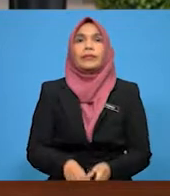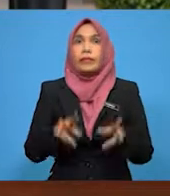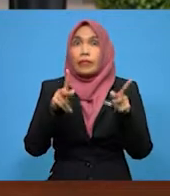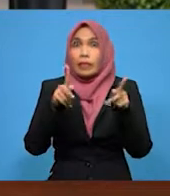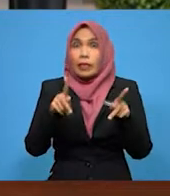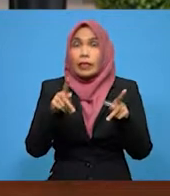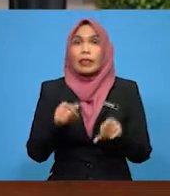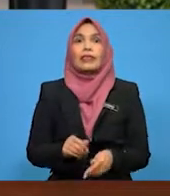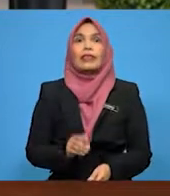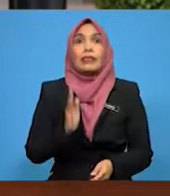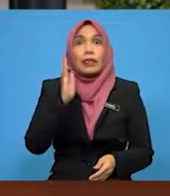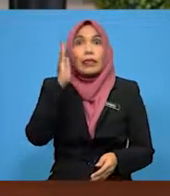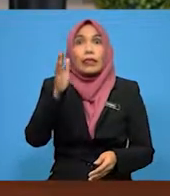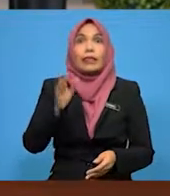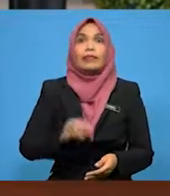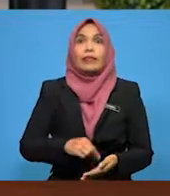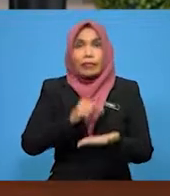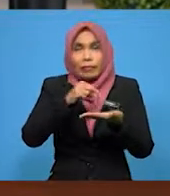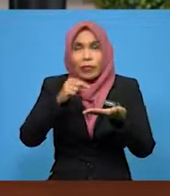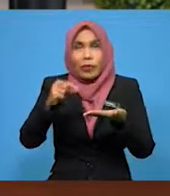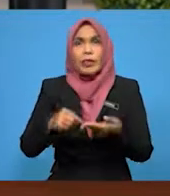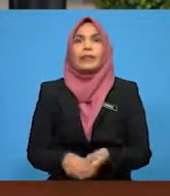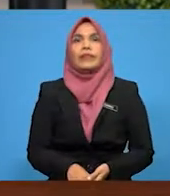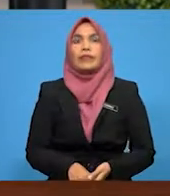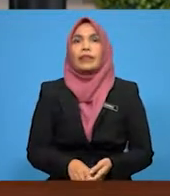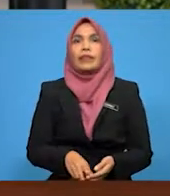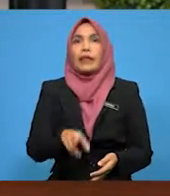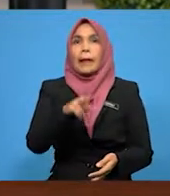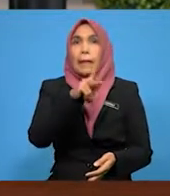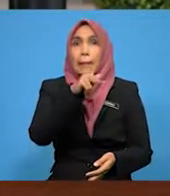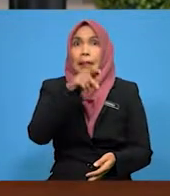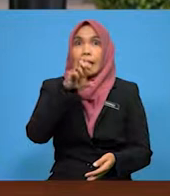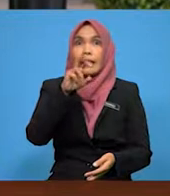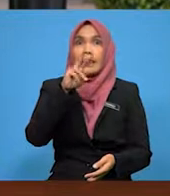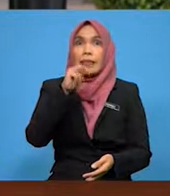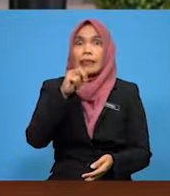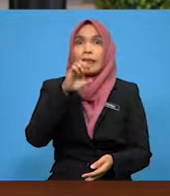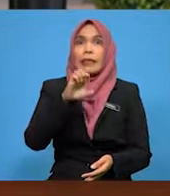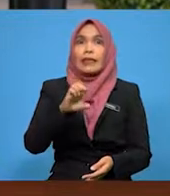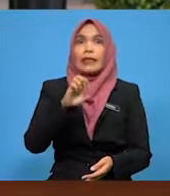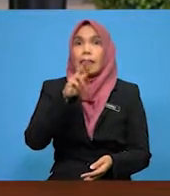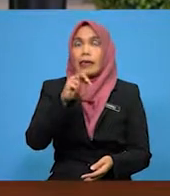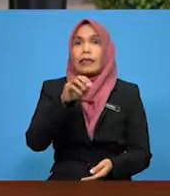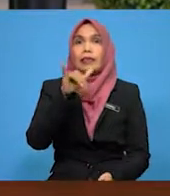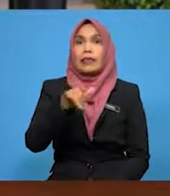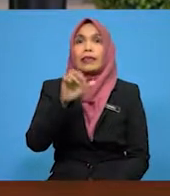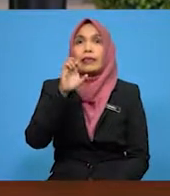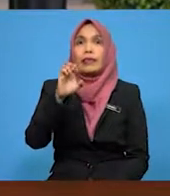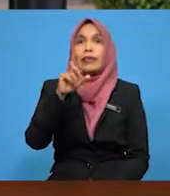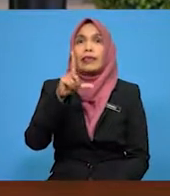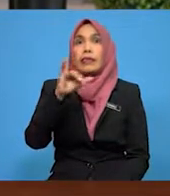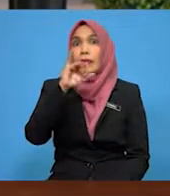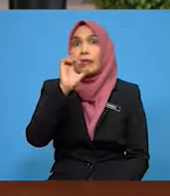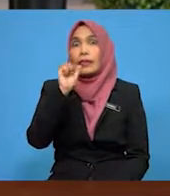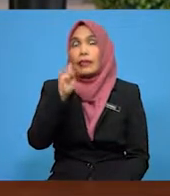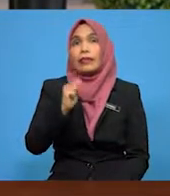akan mencatat rekod ini sementara penyelia akan membuat semakan dan pengurus akan mengesahkan rekod